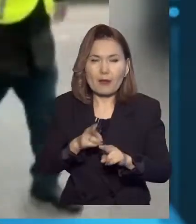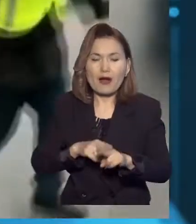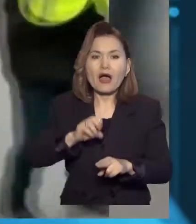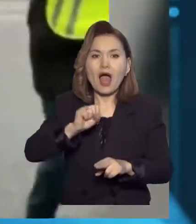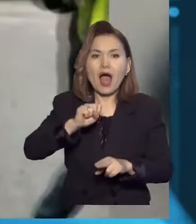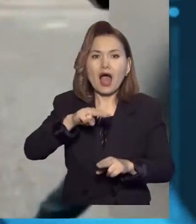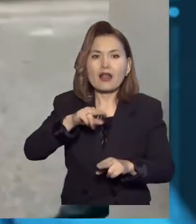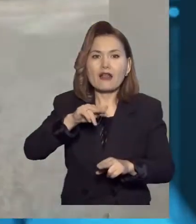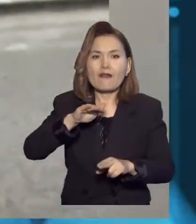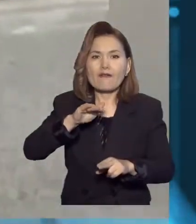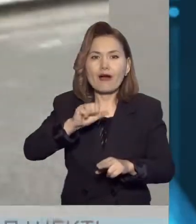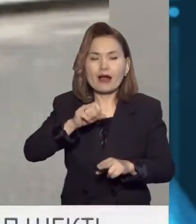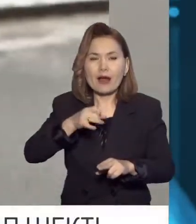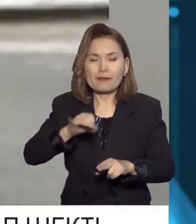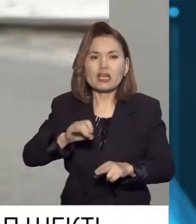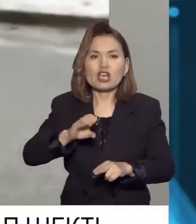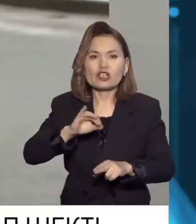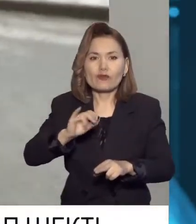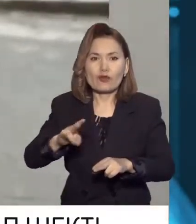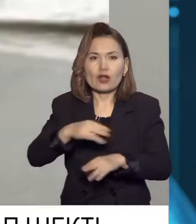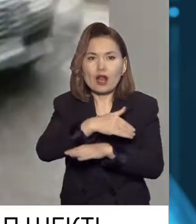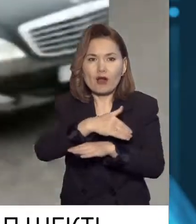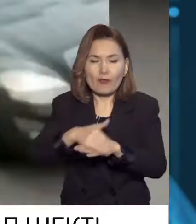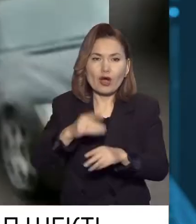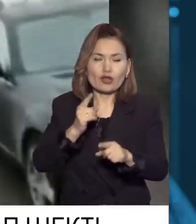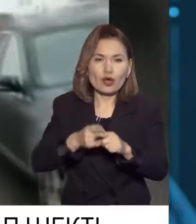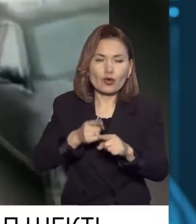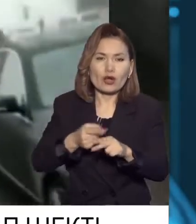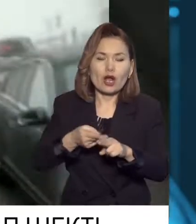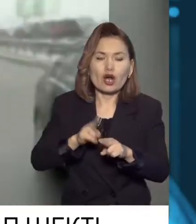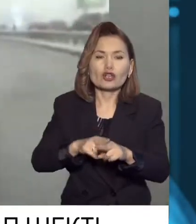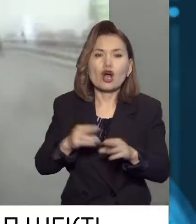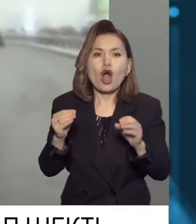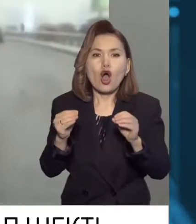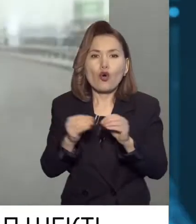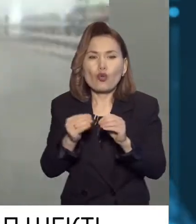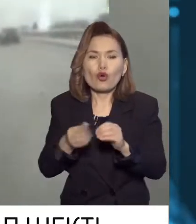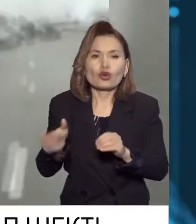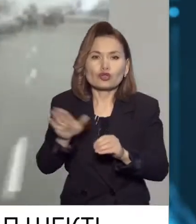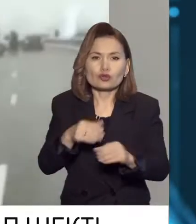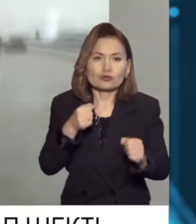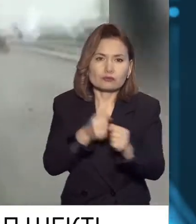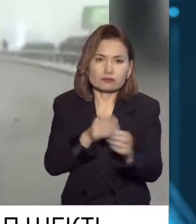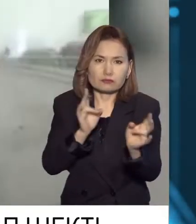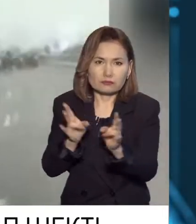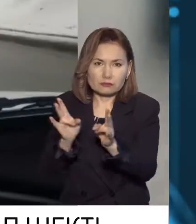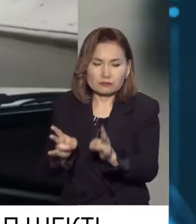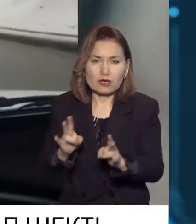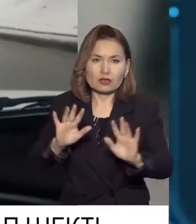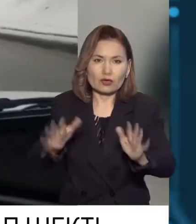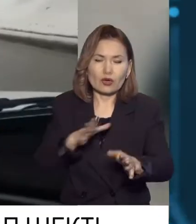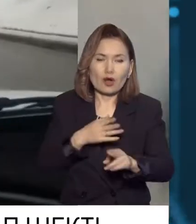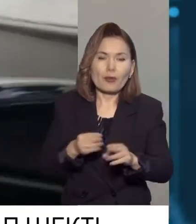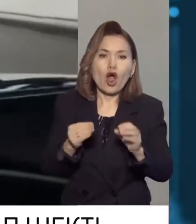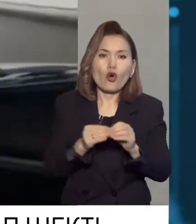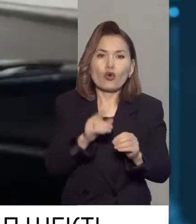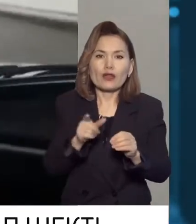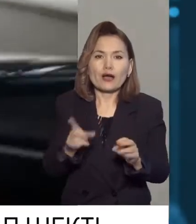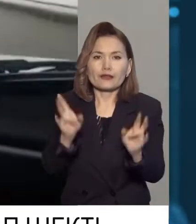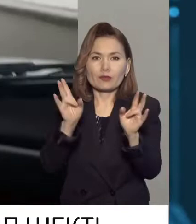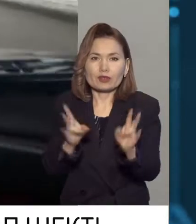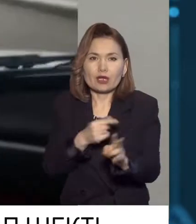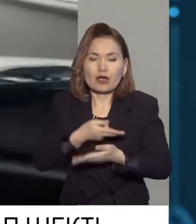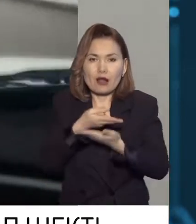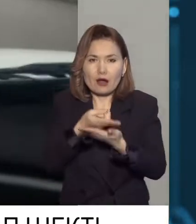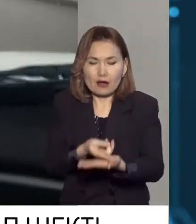даңғылының Жароков пен Сейфуллин көшелерімен қиылысқан тұсында 10-нан аса темір тұлпар соқтығысқан. 10 адам түрлі жарақат алды. Дәрігерлер қазір